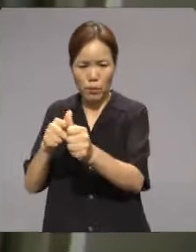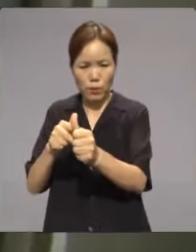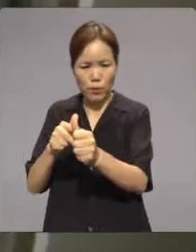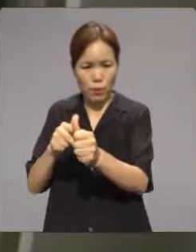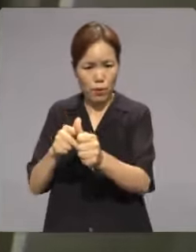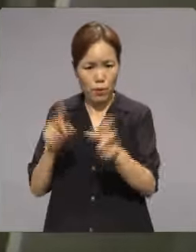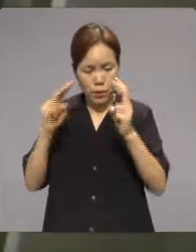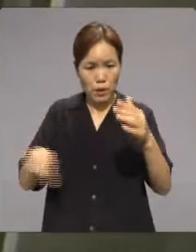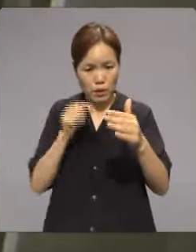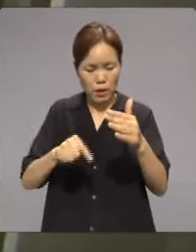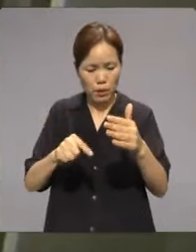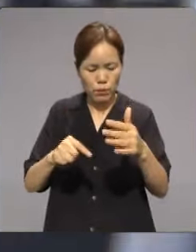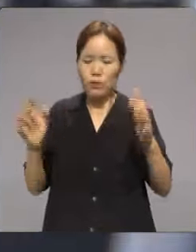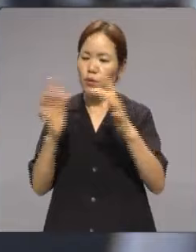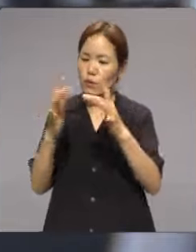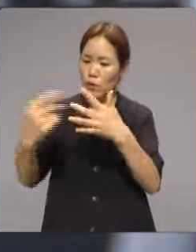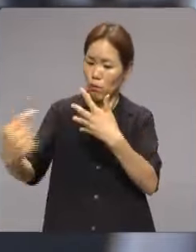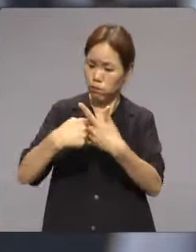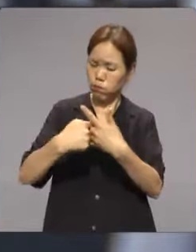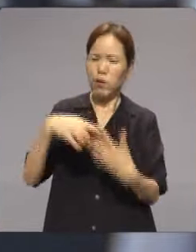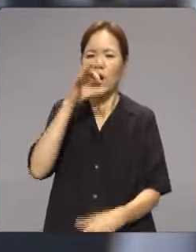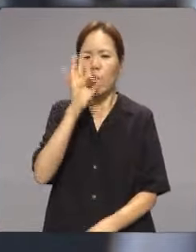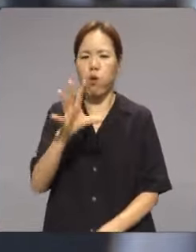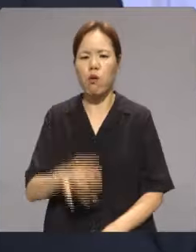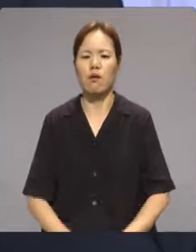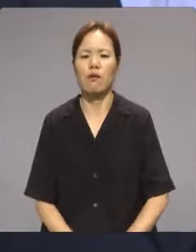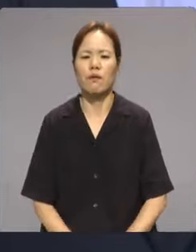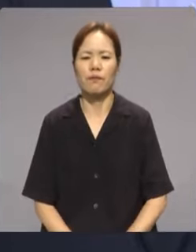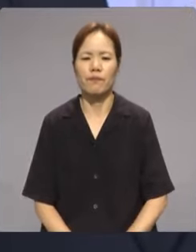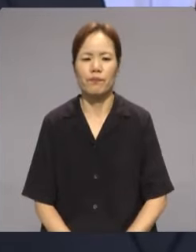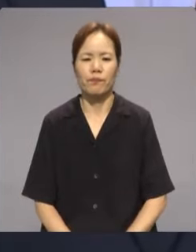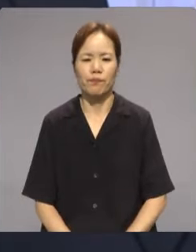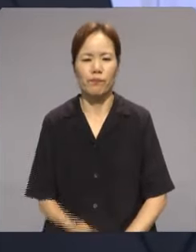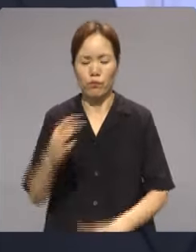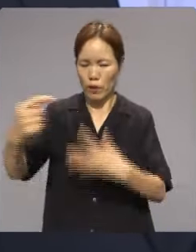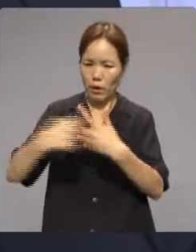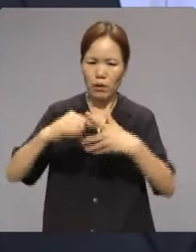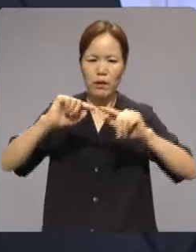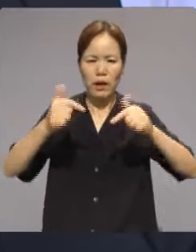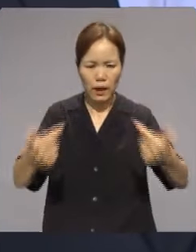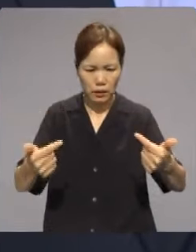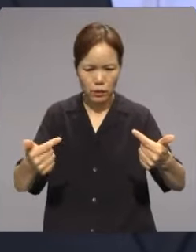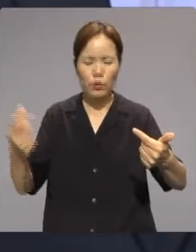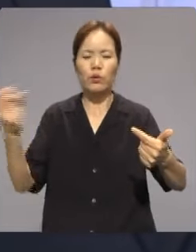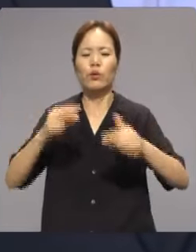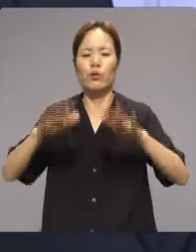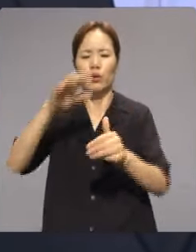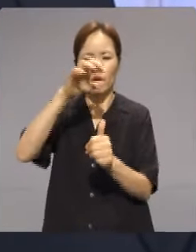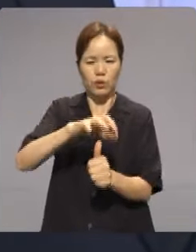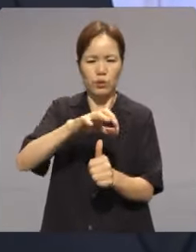온라인 해킹은 사실상 불가능합니다 다만 해킹은 아니었다라고 하는 점이고